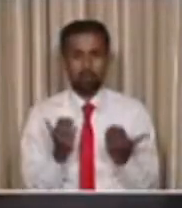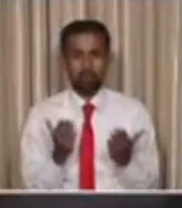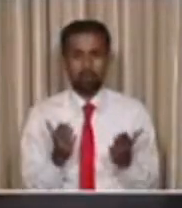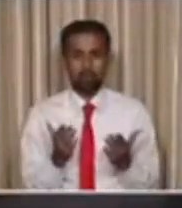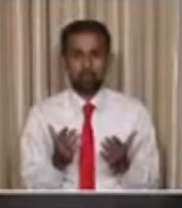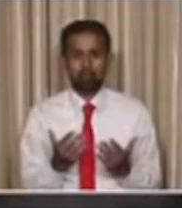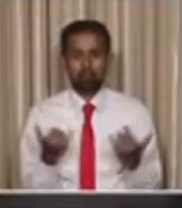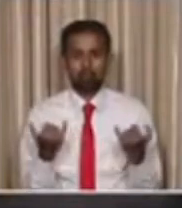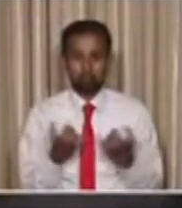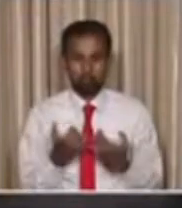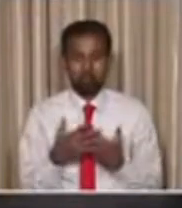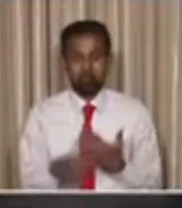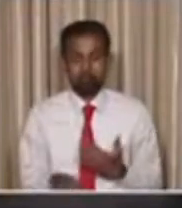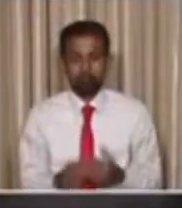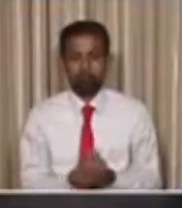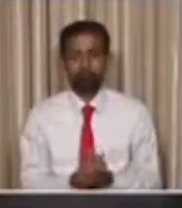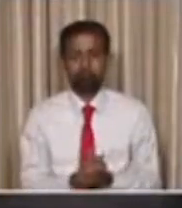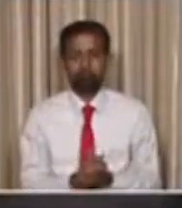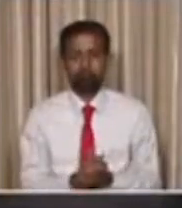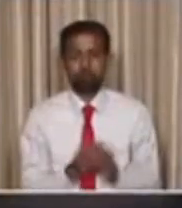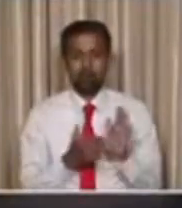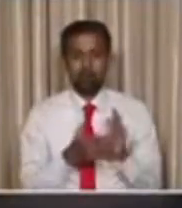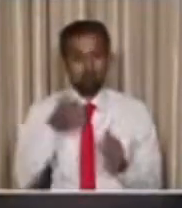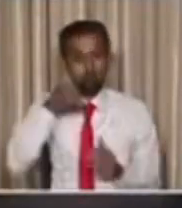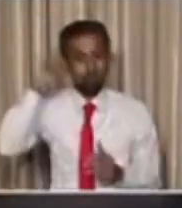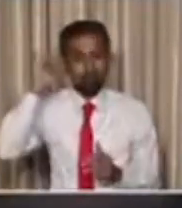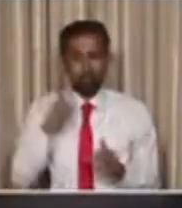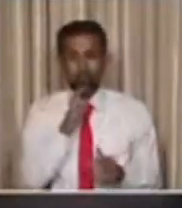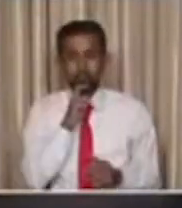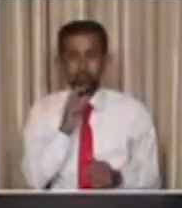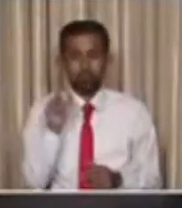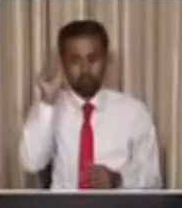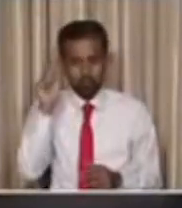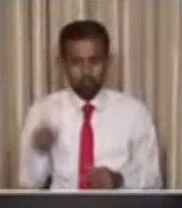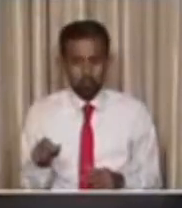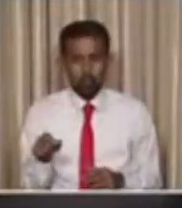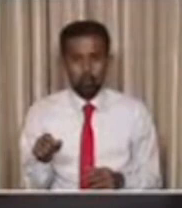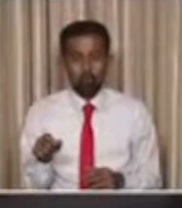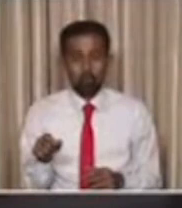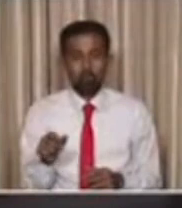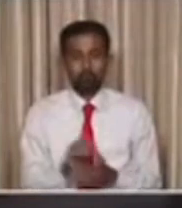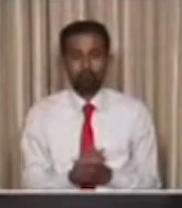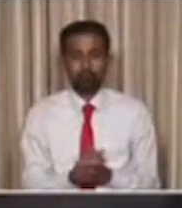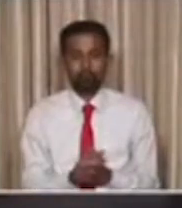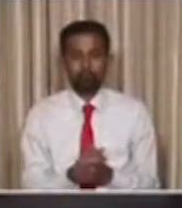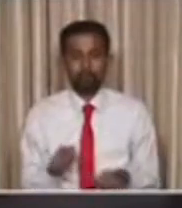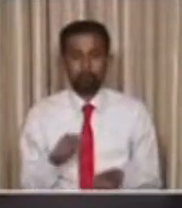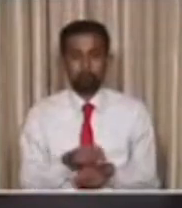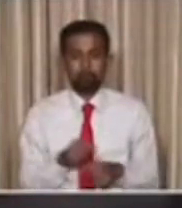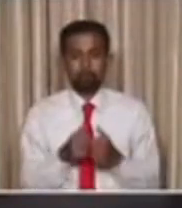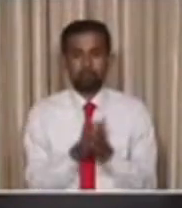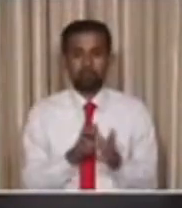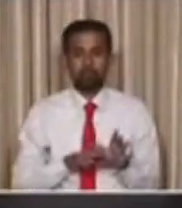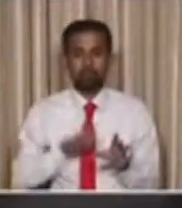අප කීර්තියක් කරගෙන. අර මුලතෙව් මහේස්ත්‍රාත් දිසා විනිසුරු වරය මේ වෙනකොට ඉල්ලා